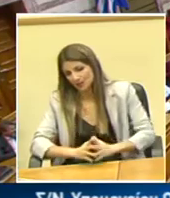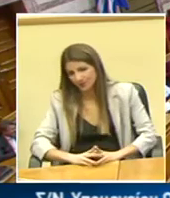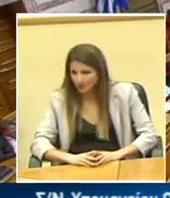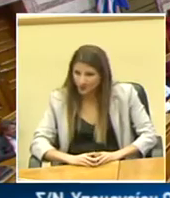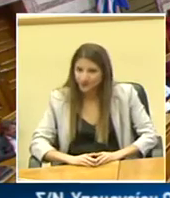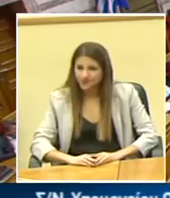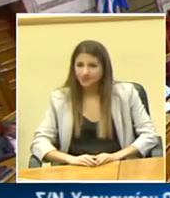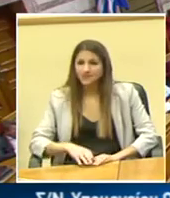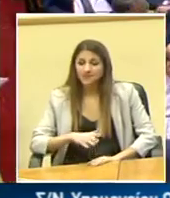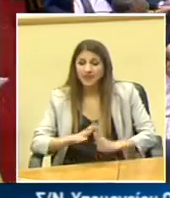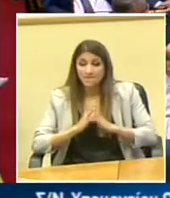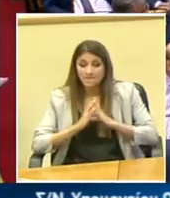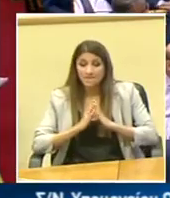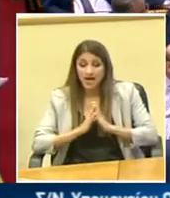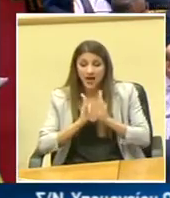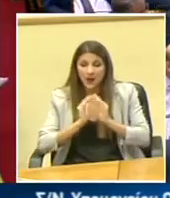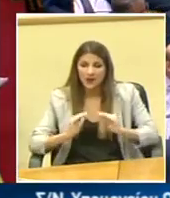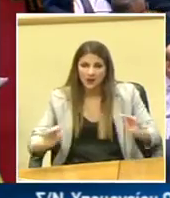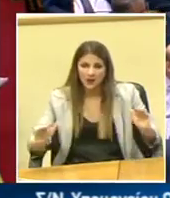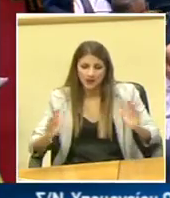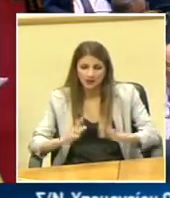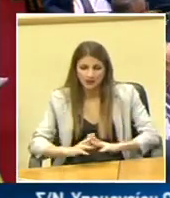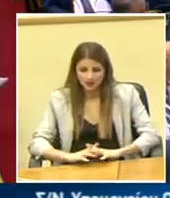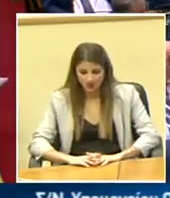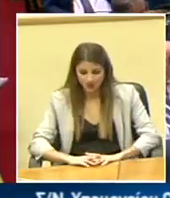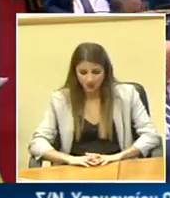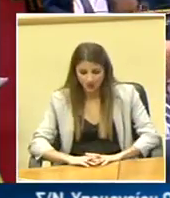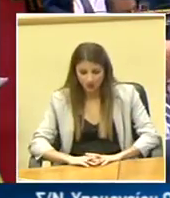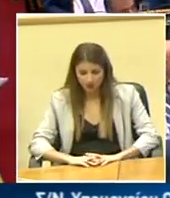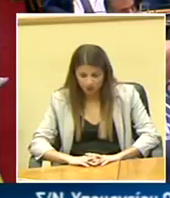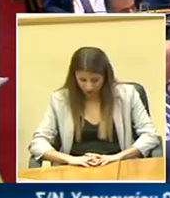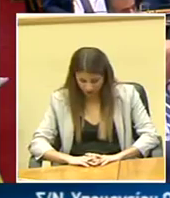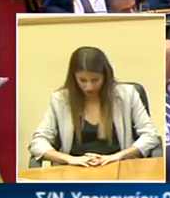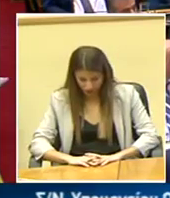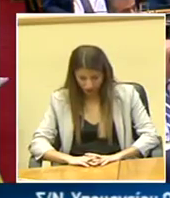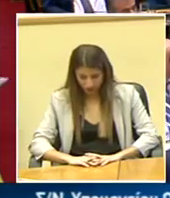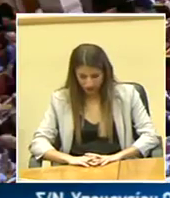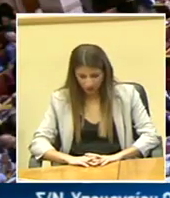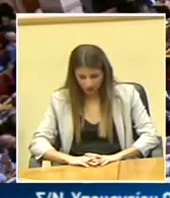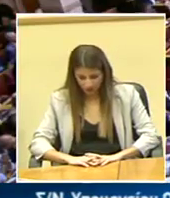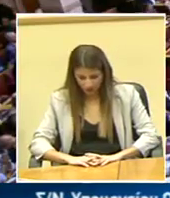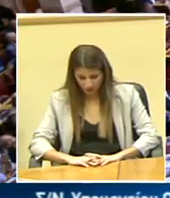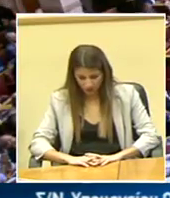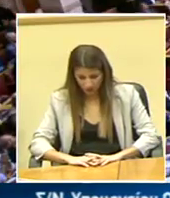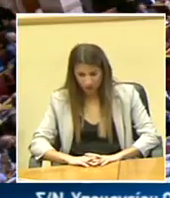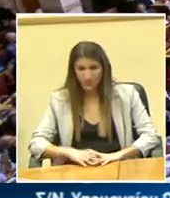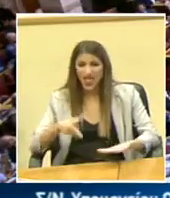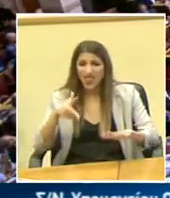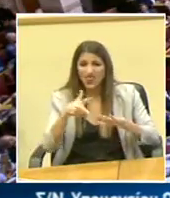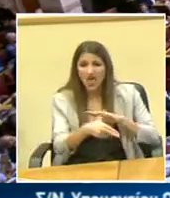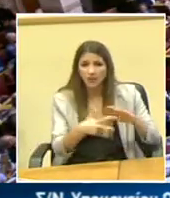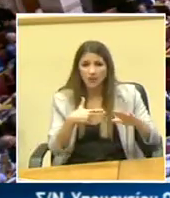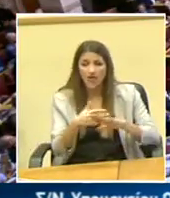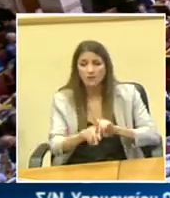Σας παρακαλώ πολύ, κάντε ησυχία. Κύριε Πρόεδρε, με μία μόνο φράση. Κάντε ησυχία. Άλλωστε, μα τι λέτε τώρα, μην διακόπτετε, σας